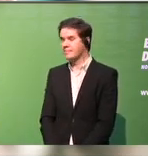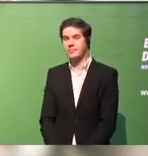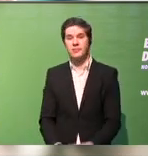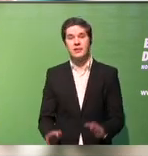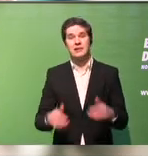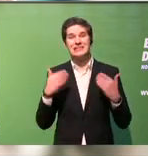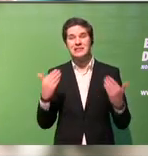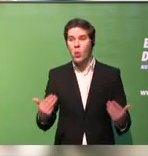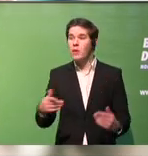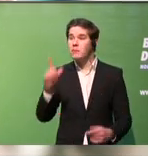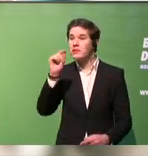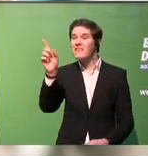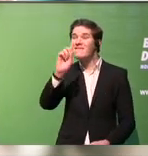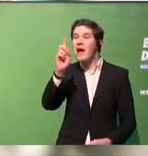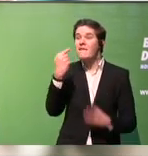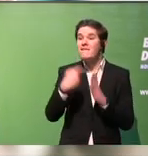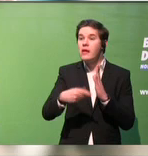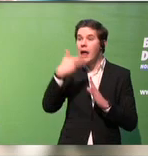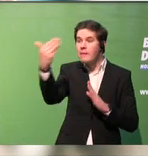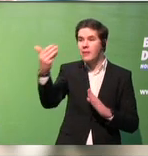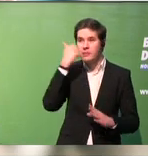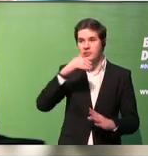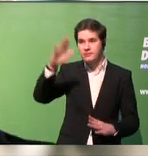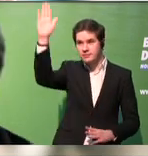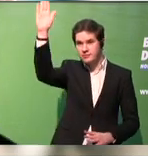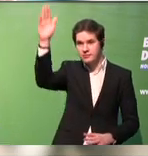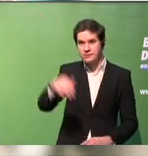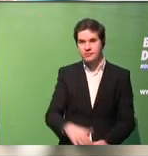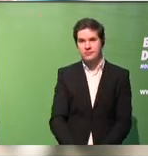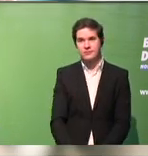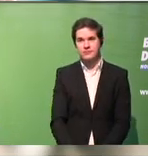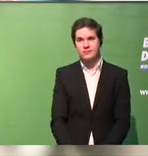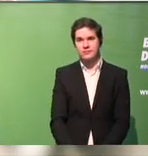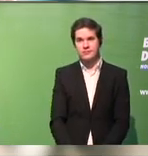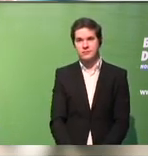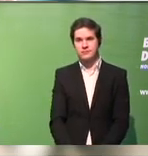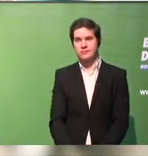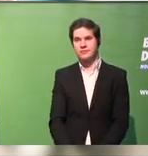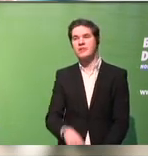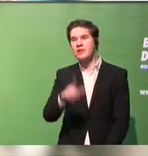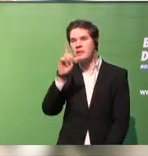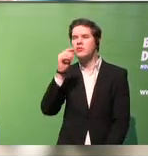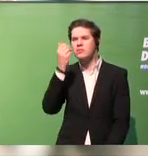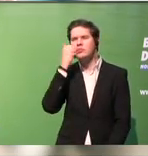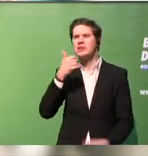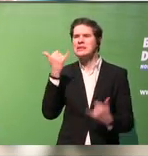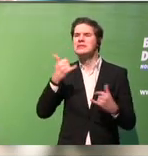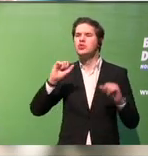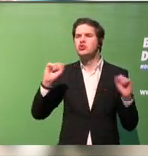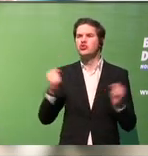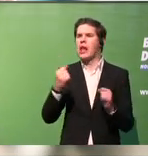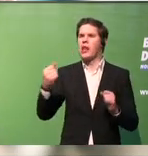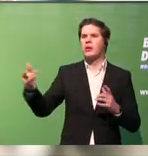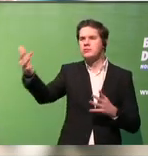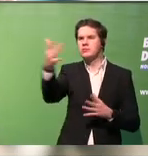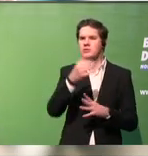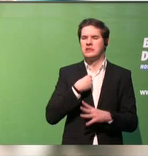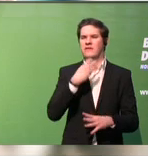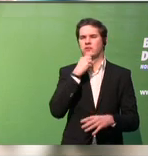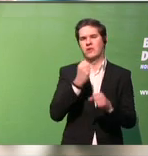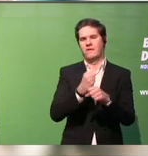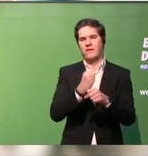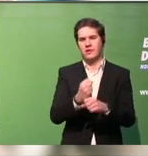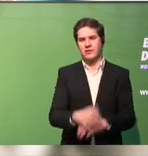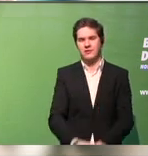Zeigt ihr noch mal auf, wer noch nicht die Gelegenheit hatte, seine Stimme abzugeben. Das wäre schön, wenn wir das relativ zügig jetzt abschließen